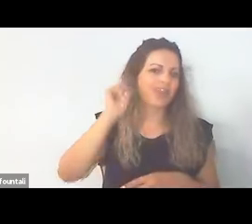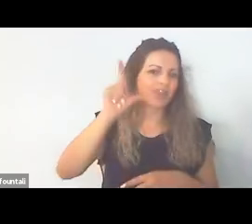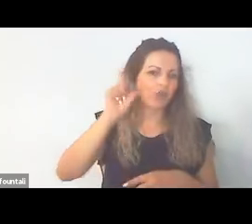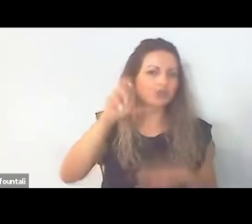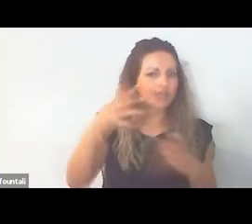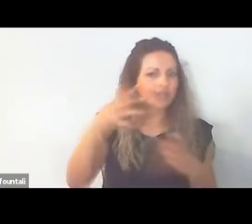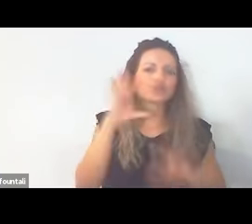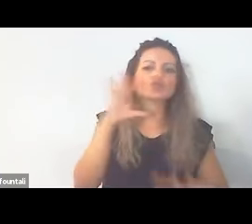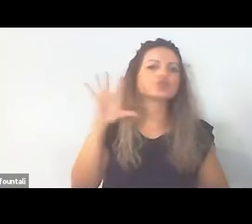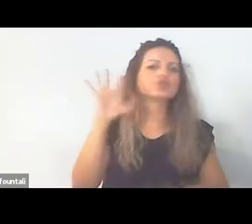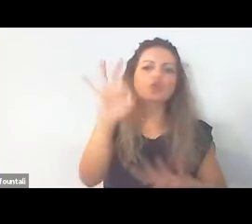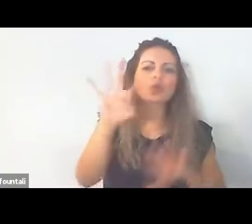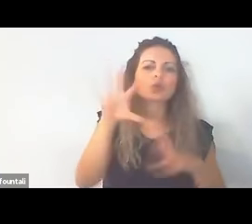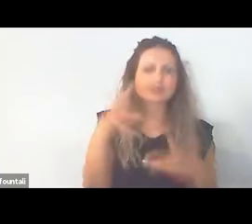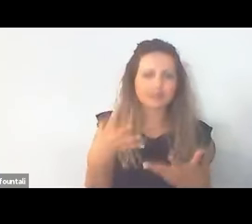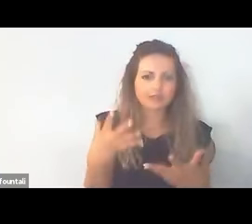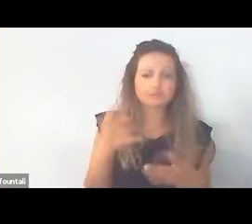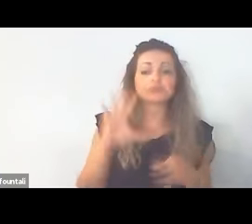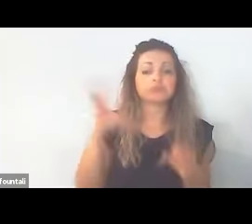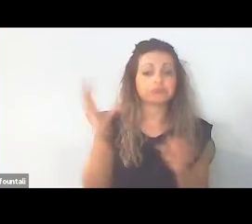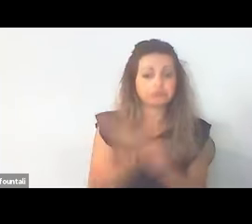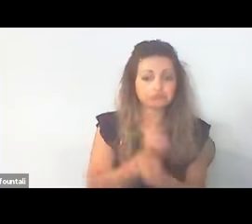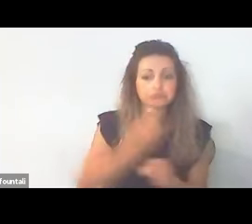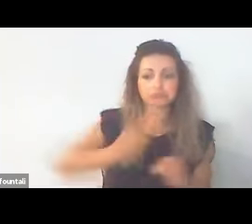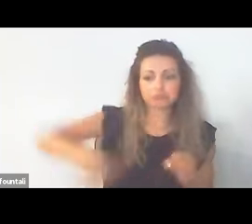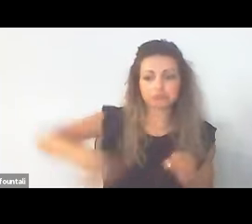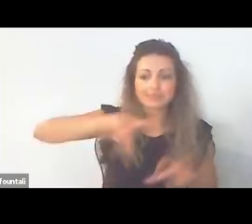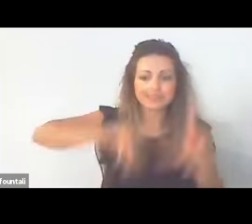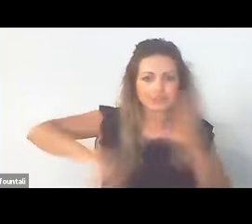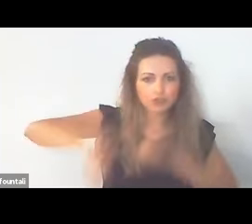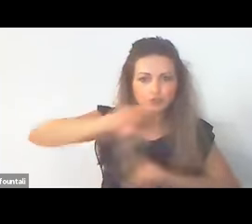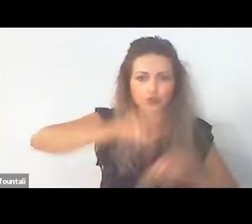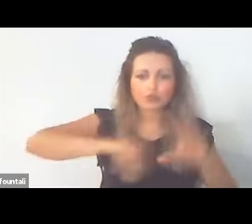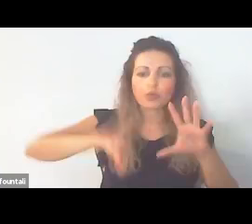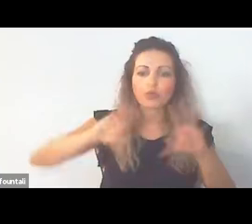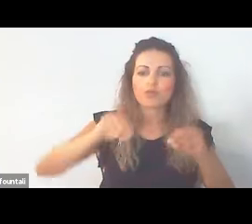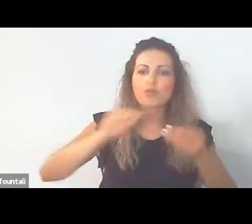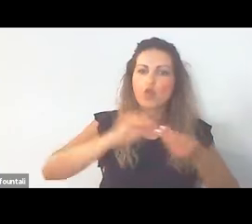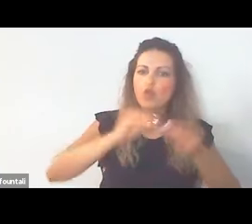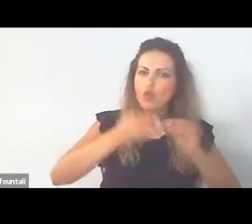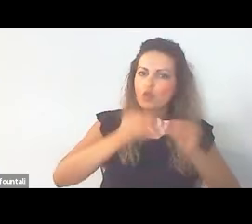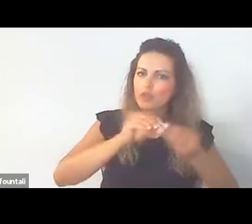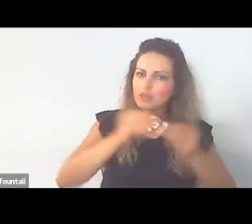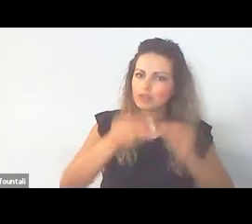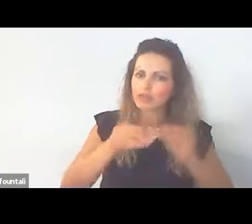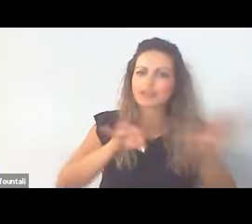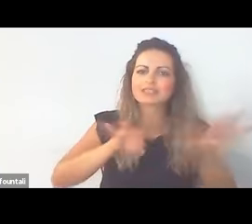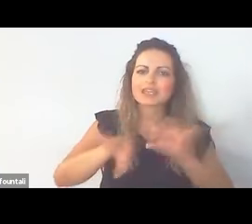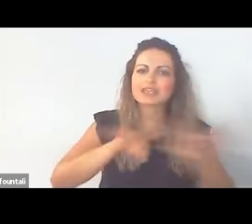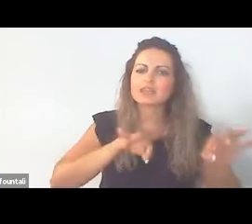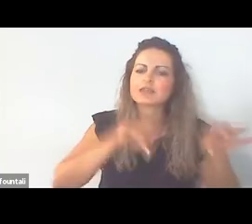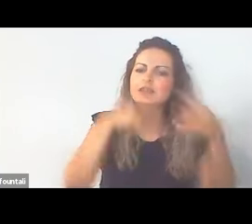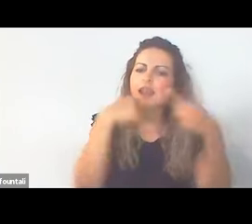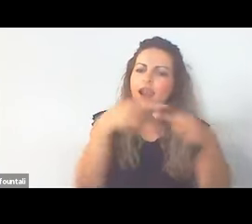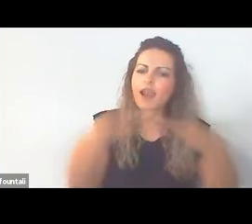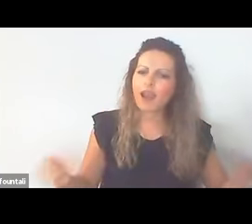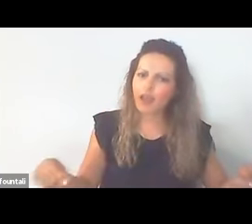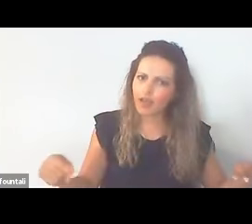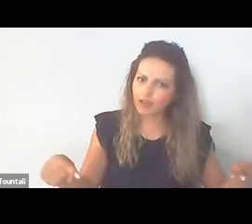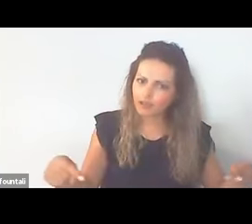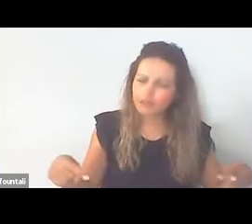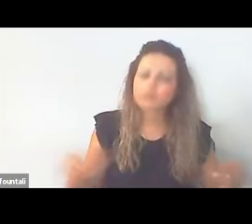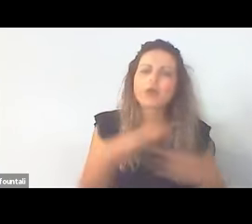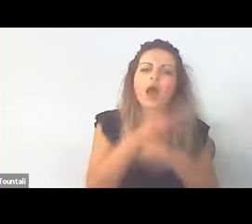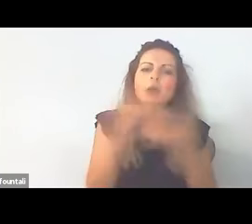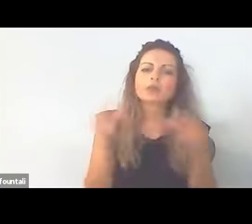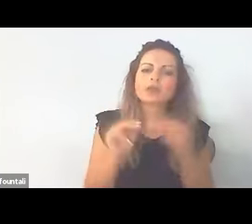μπορέσουμε να συζητήσουμε πάνω στη μεθοδολογία και στις διαφορετικές πλευρές που οδήγησαν τελικά σε μια τέτοιου τύπου ιστορική νίκη